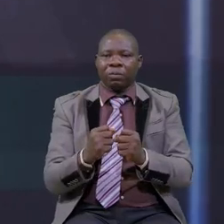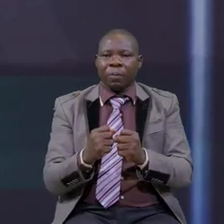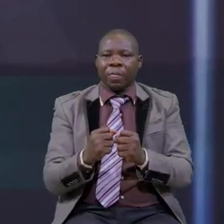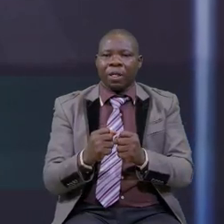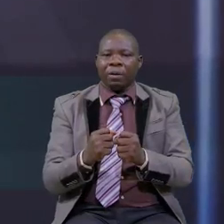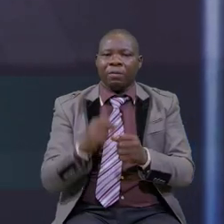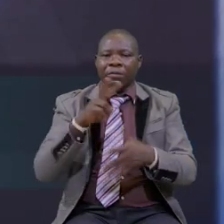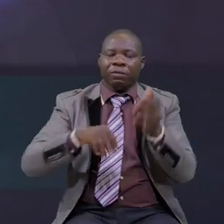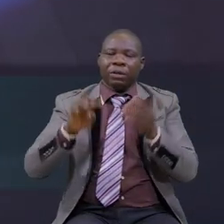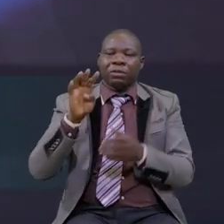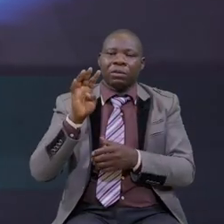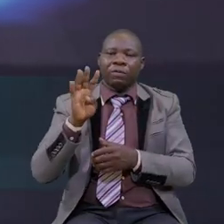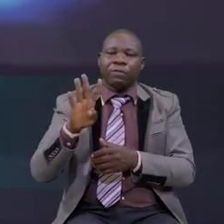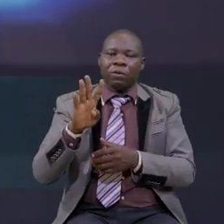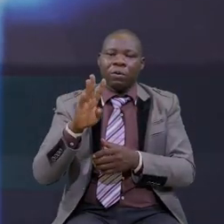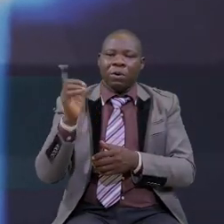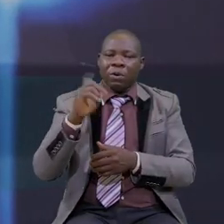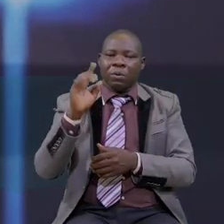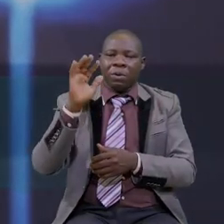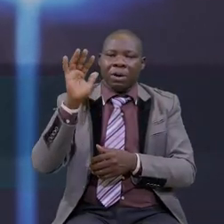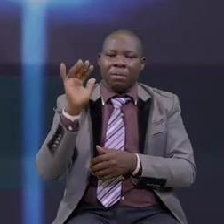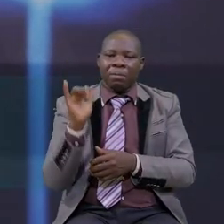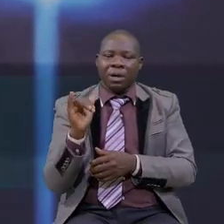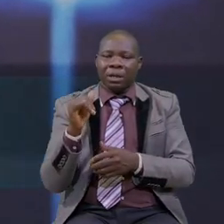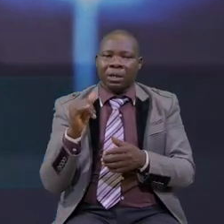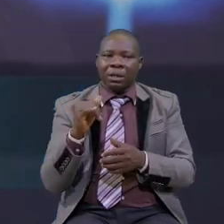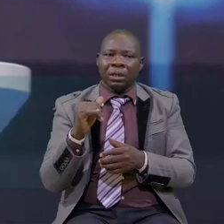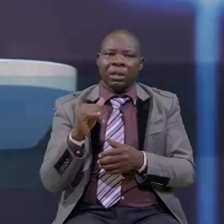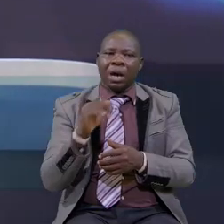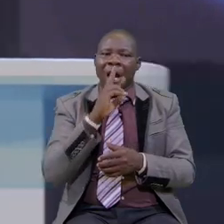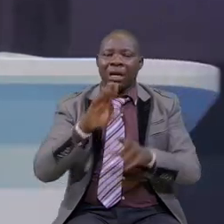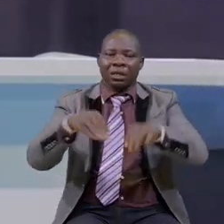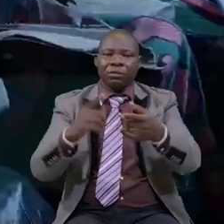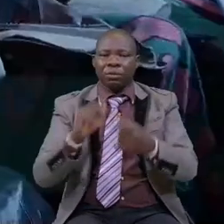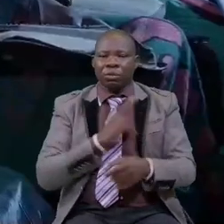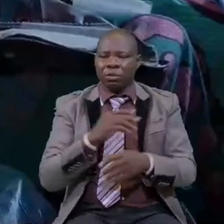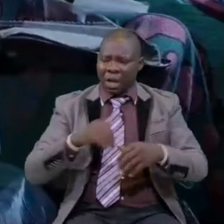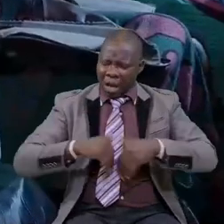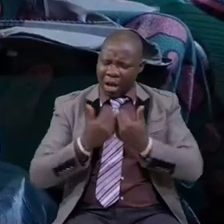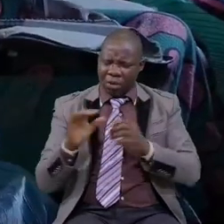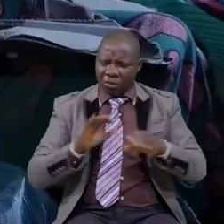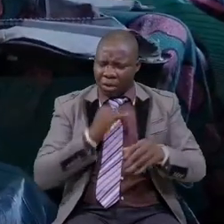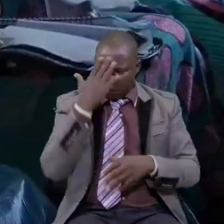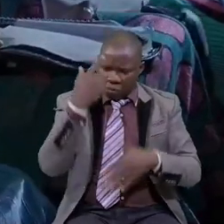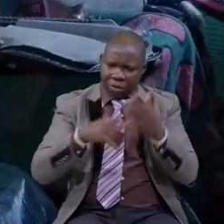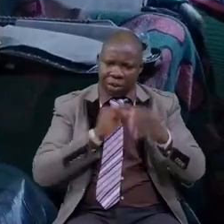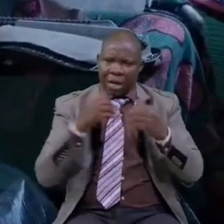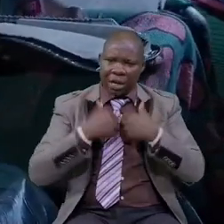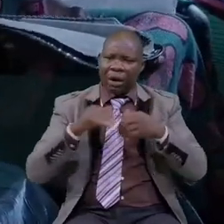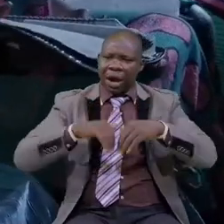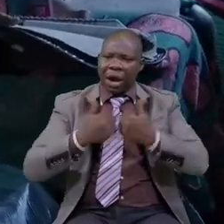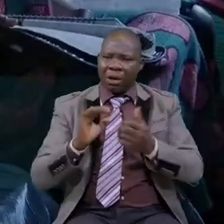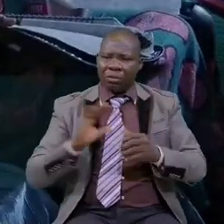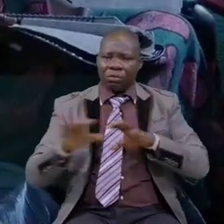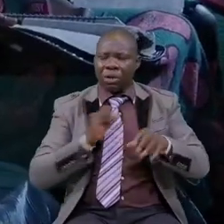Verset 4. Lesquels nous assurent de sa part. Comment savoir ce que j'ai? Comment savoir ce